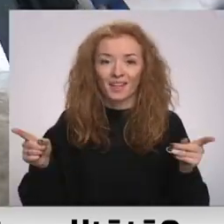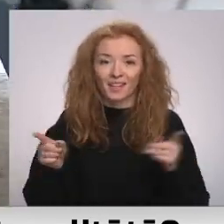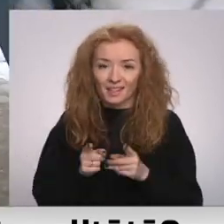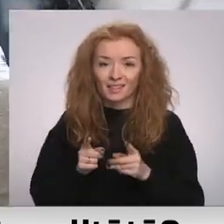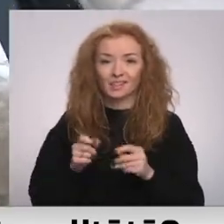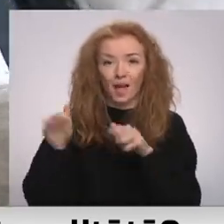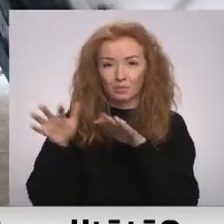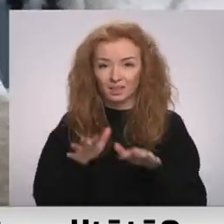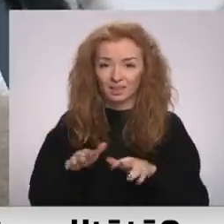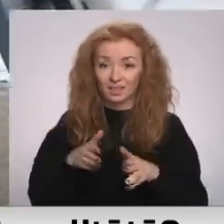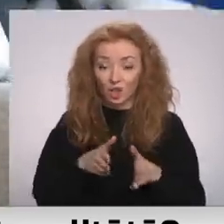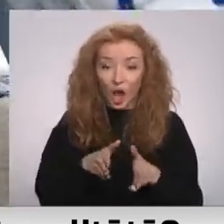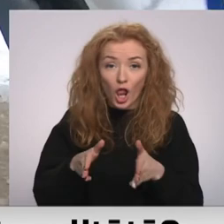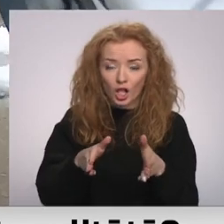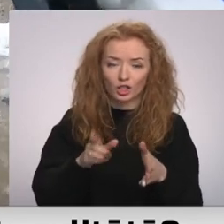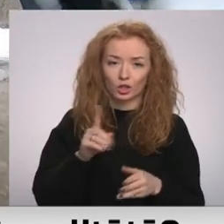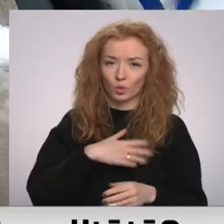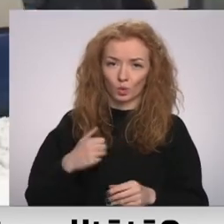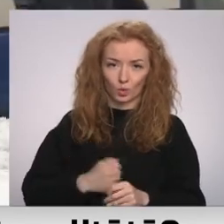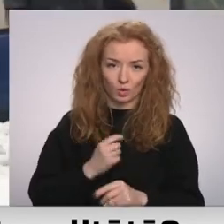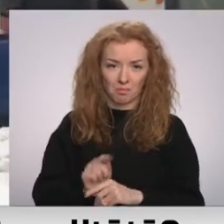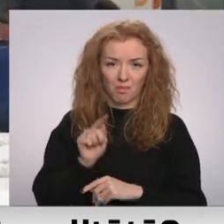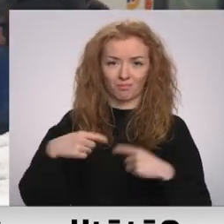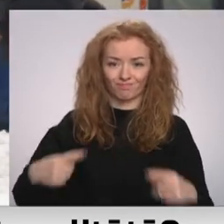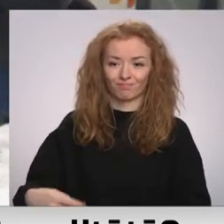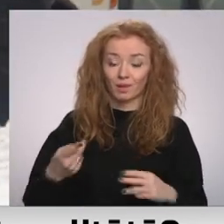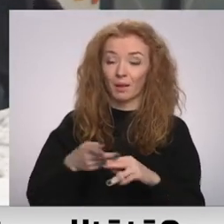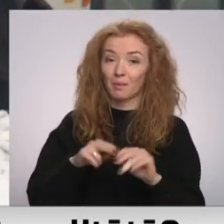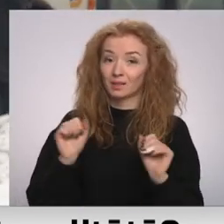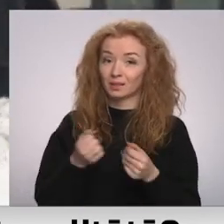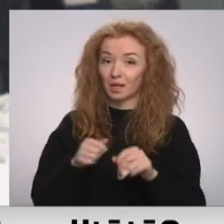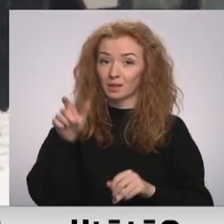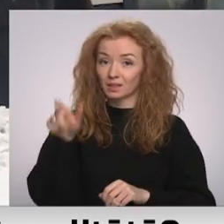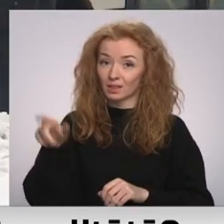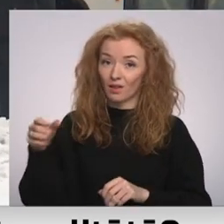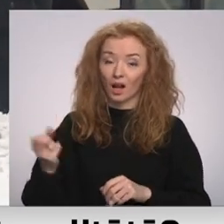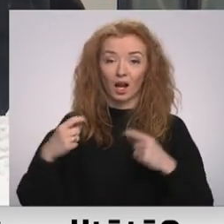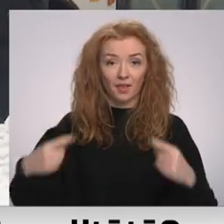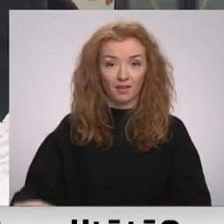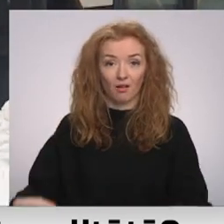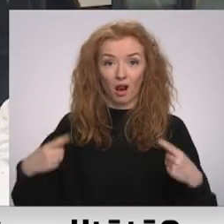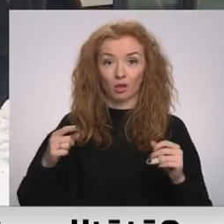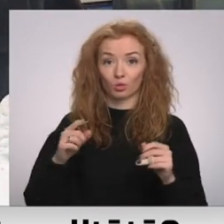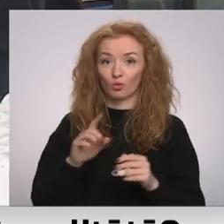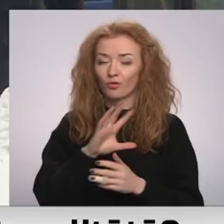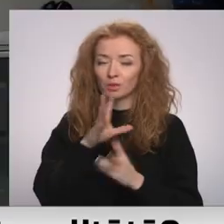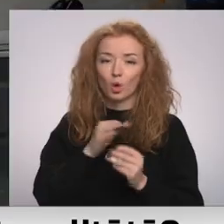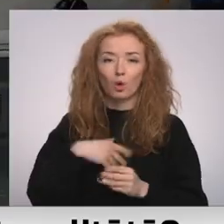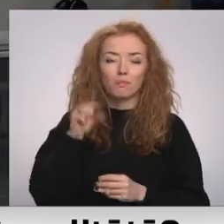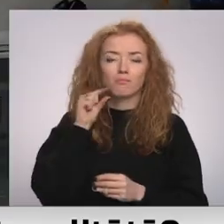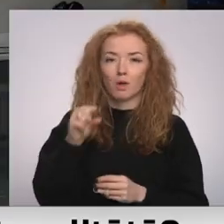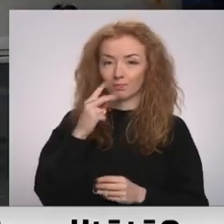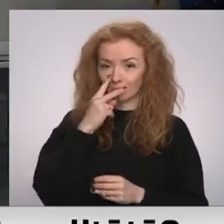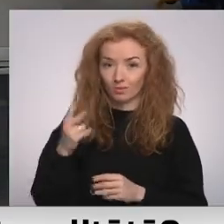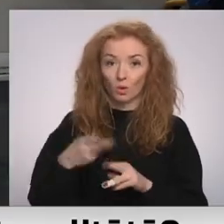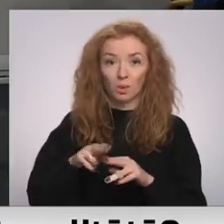apsnigušas ietves posms var kļūt par nepārvaramu šķērslu. Tāpēc ziemā cilvēki ratiņkrēslos uz ielas ir pavisam reta parādība, un